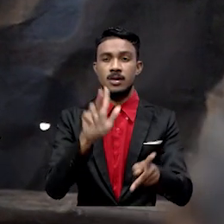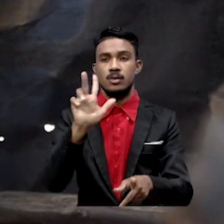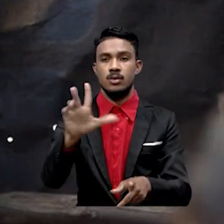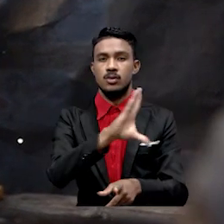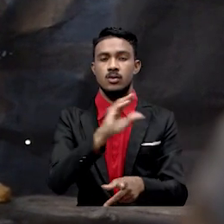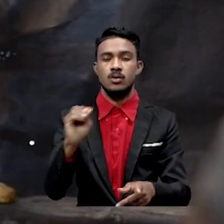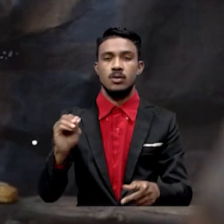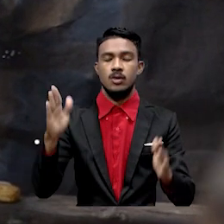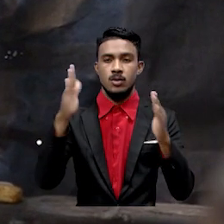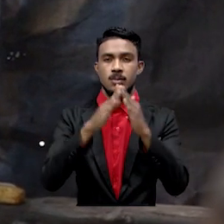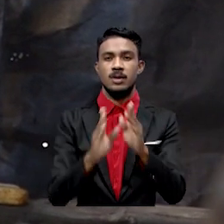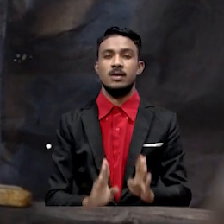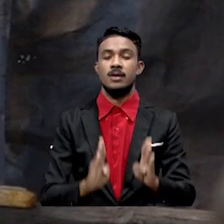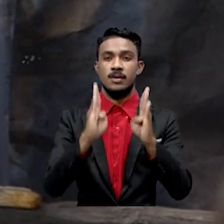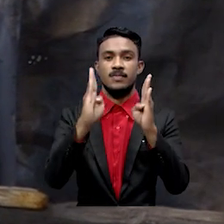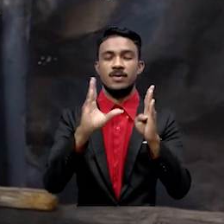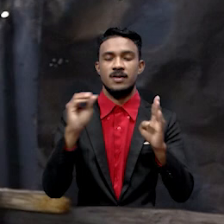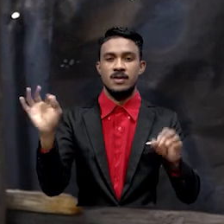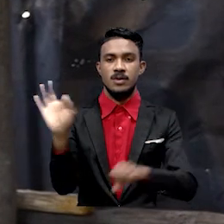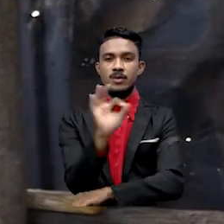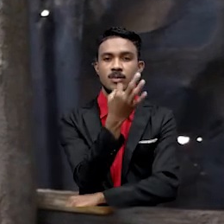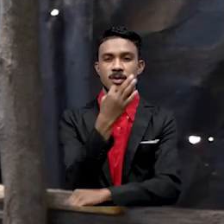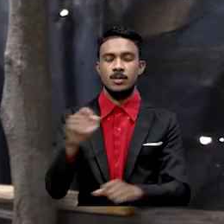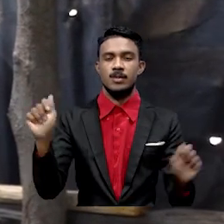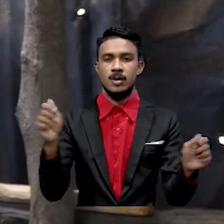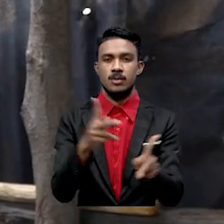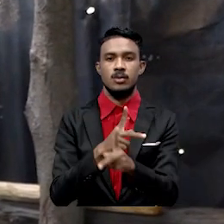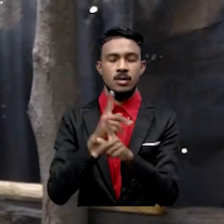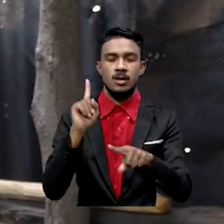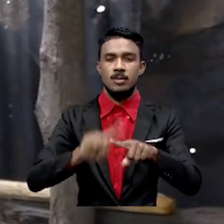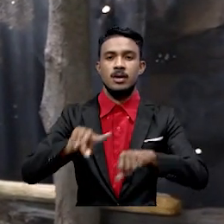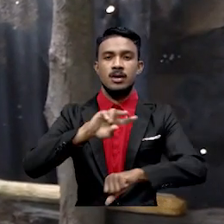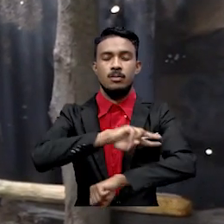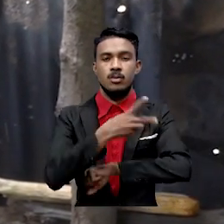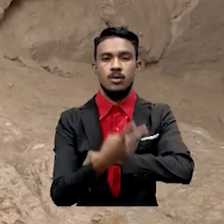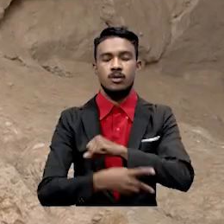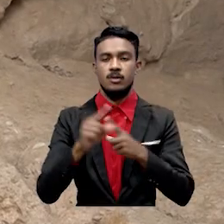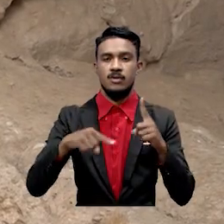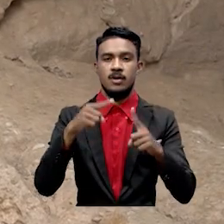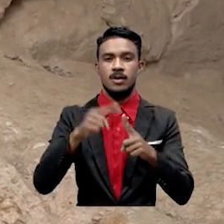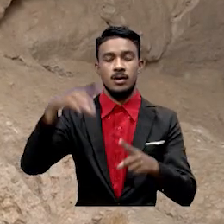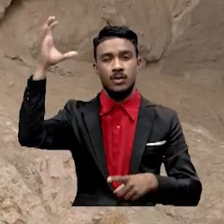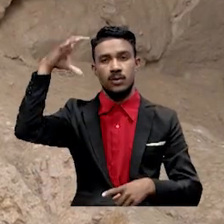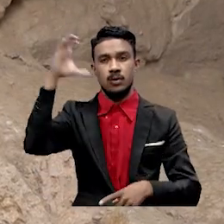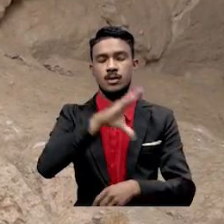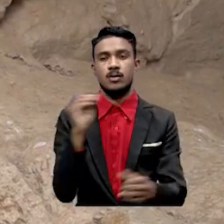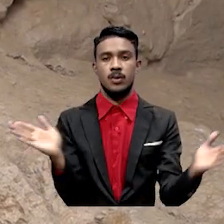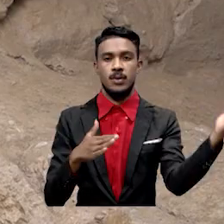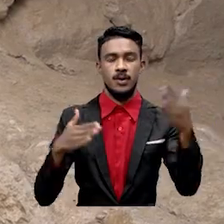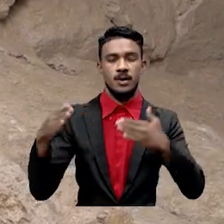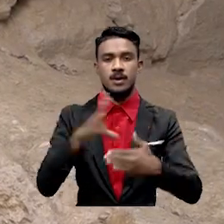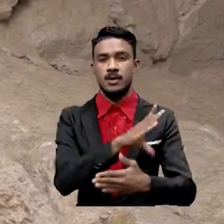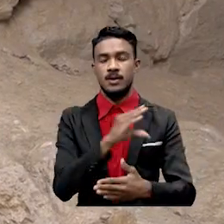det ona ho aidalas badalas, ho di satan atu labele monu banyira udang no anin. Inang faluk nemo saktuir